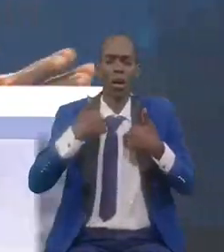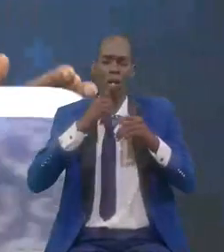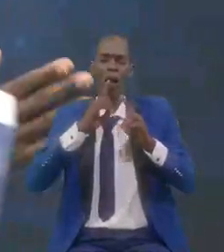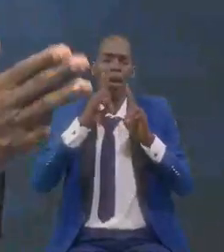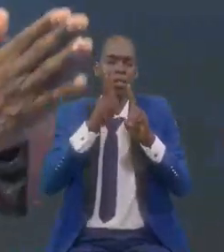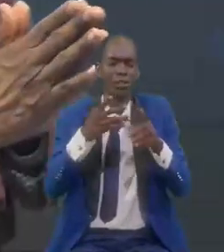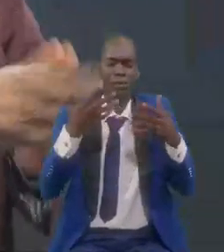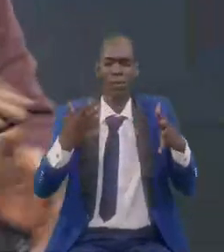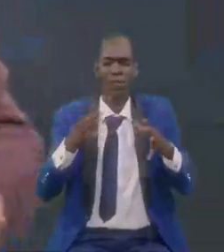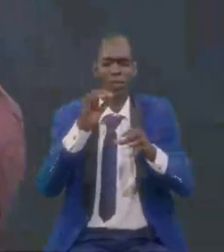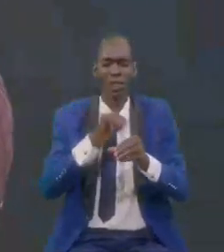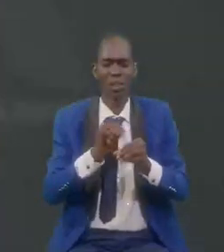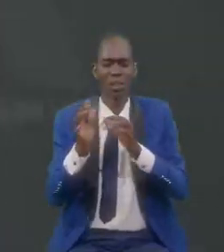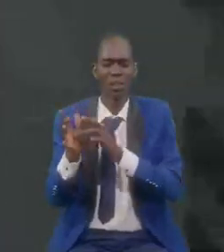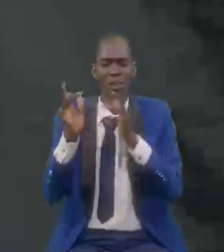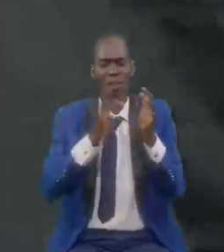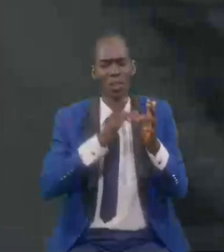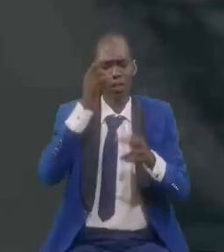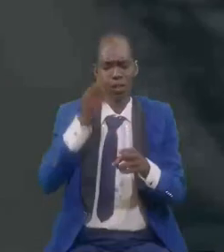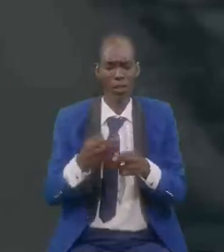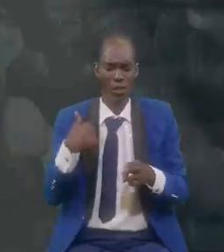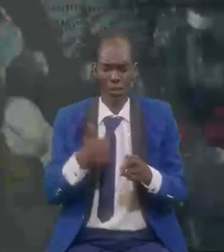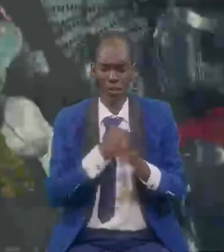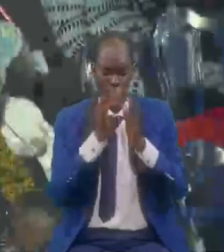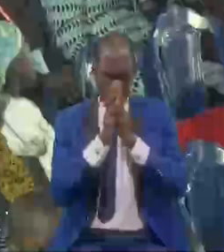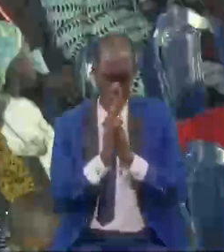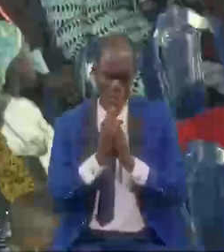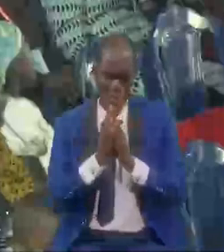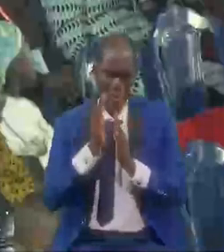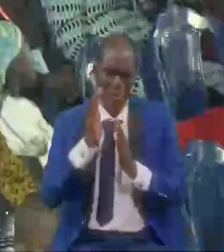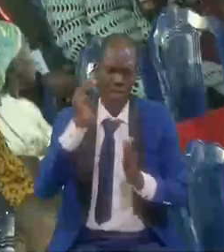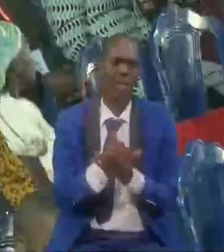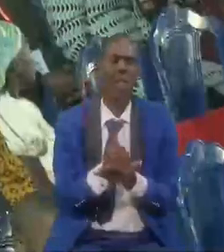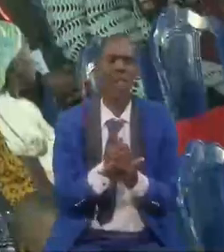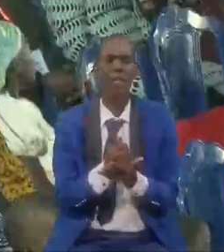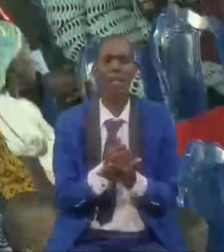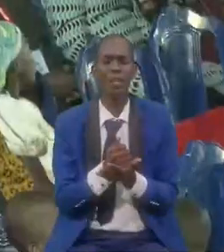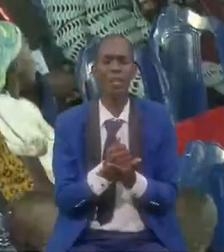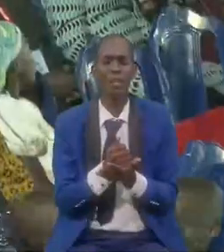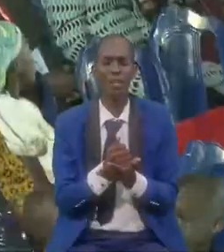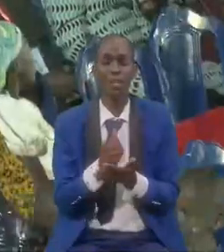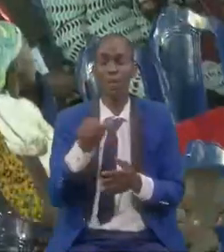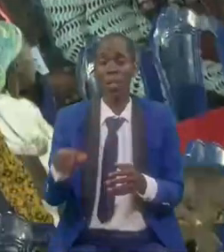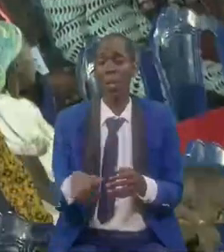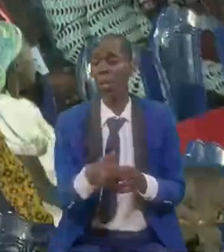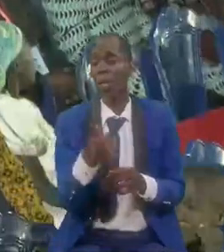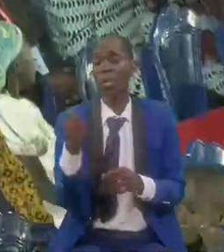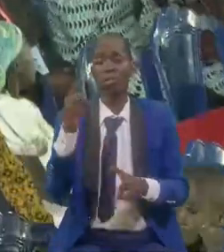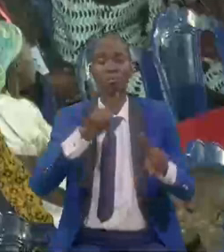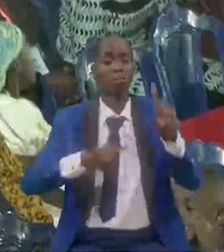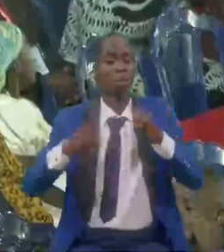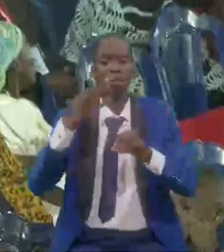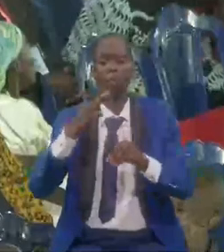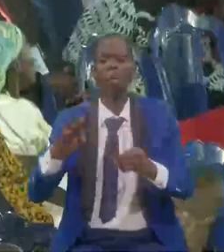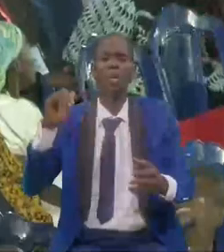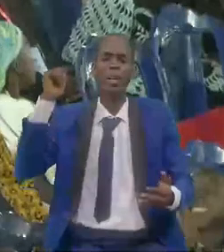Au nom de Jésus. Nous prions. un autre.